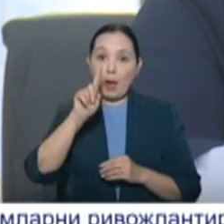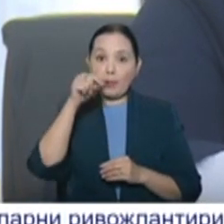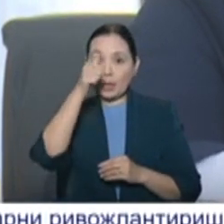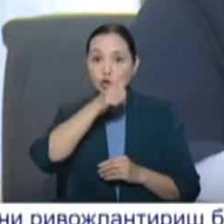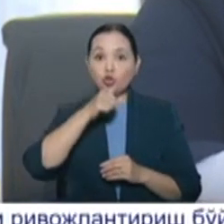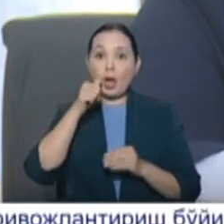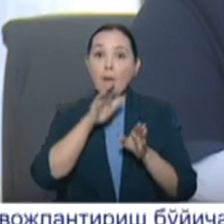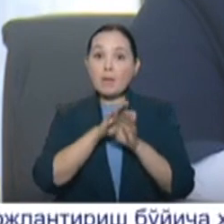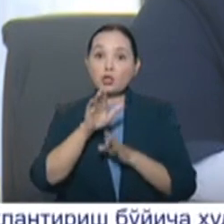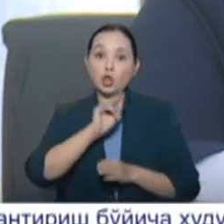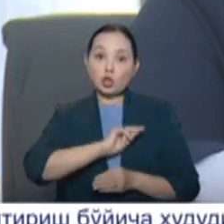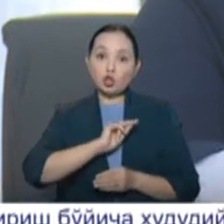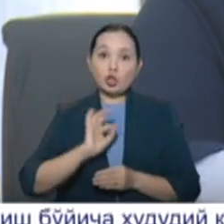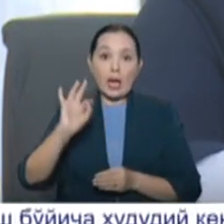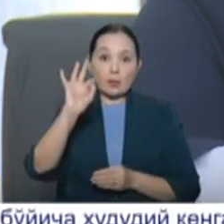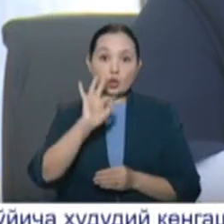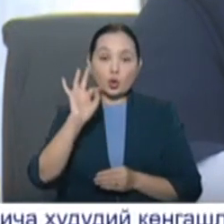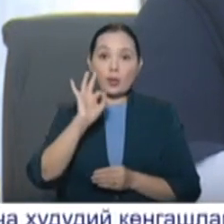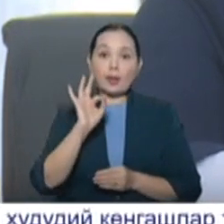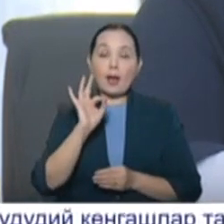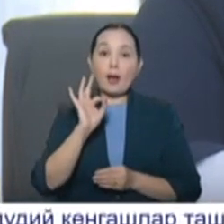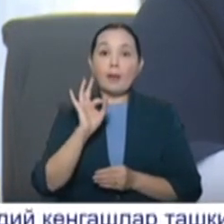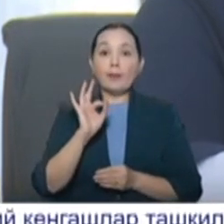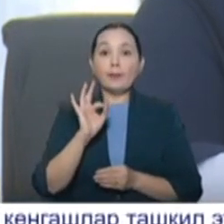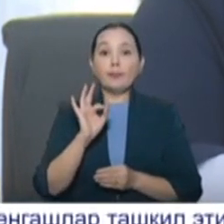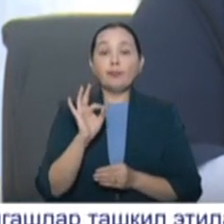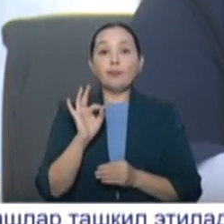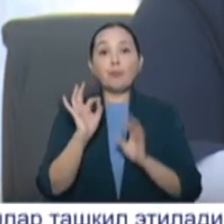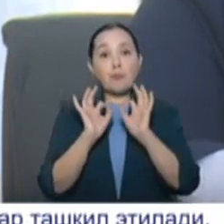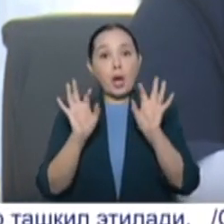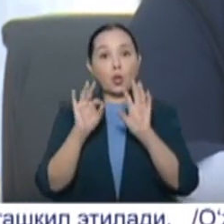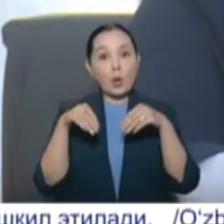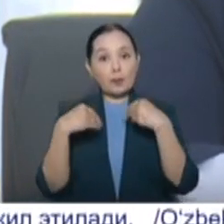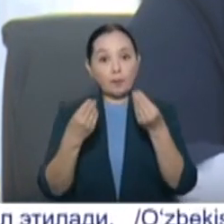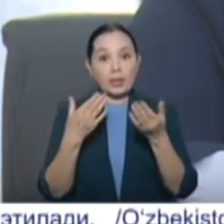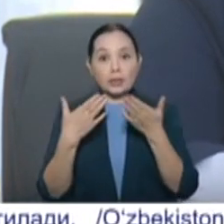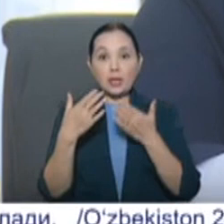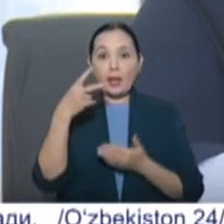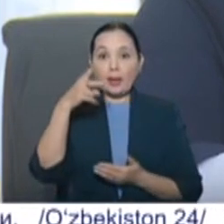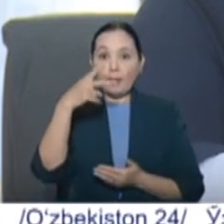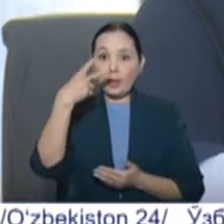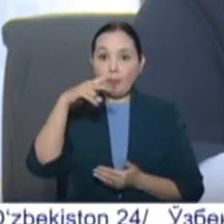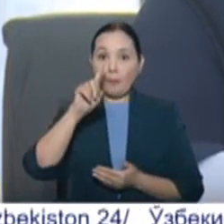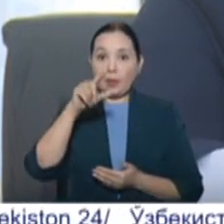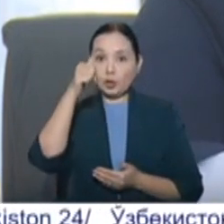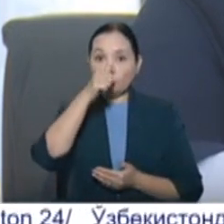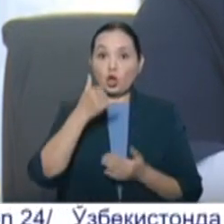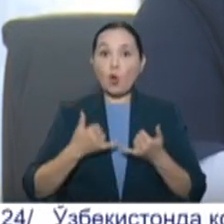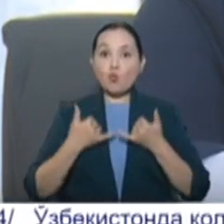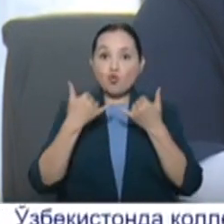yilda bajarayotgan ishlarimiz to'g'risida ozgina ma'lumot bersam, mana shu 21 yilda shu